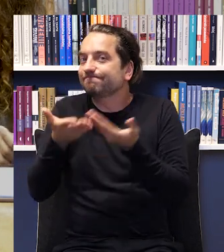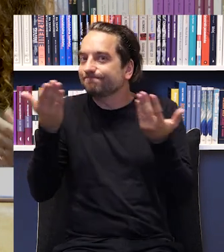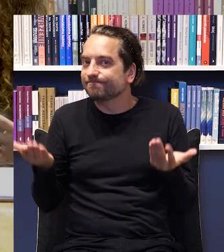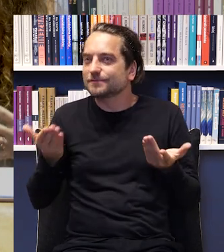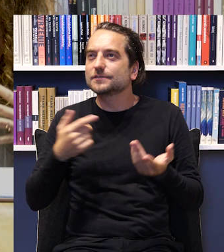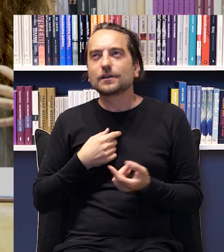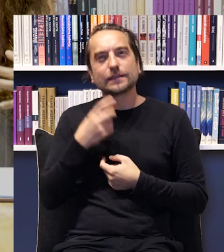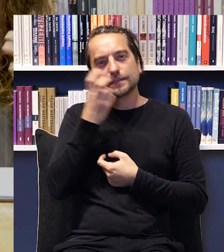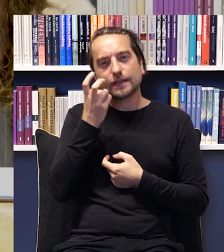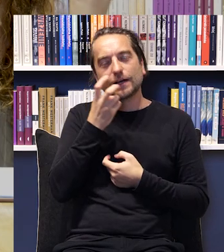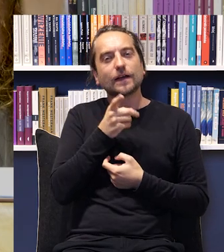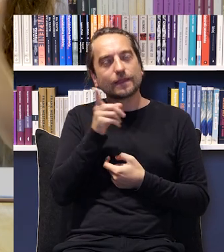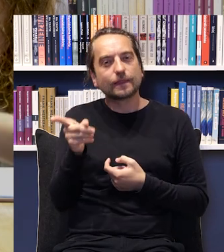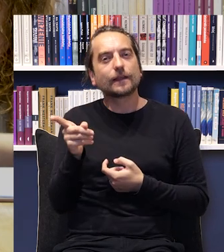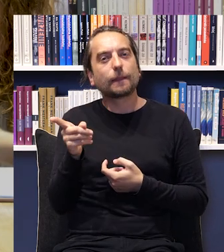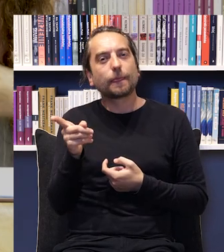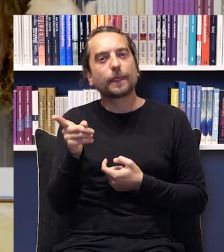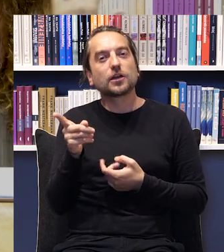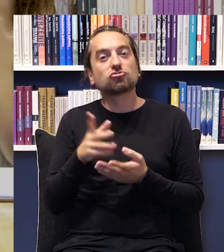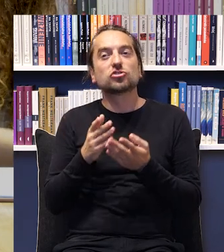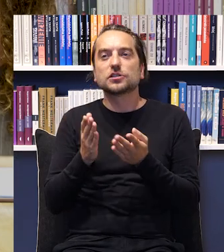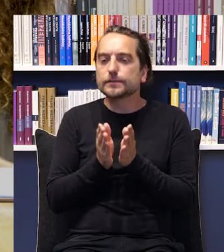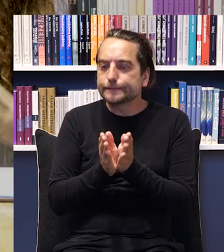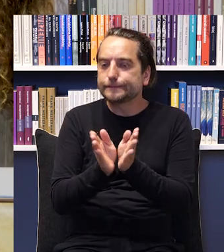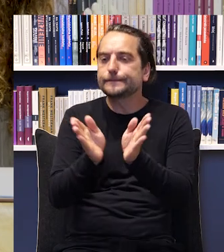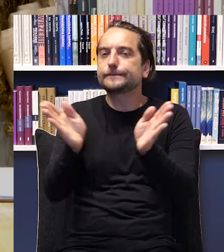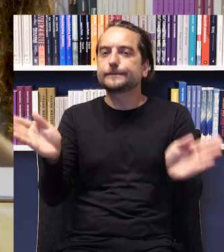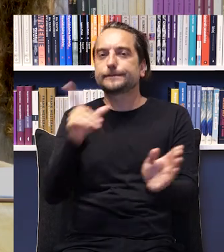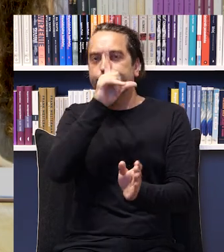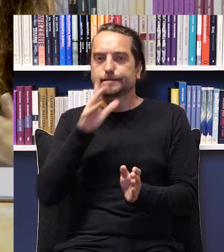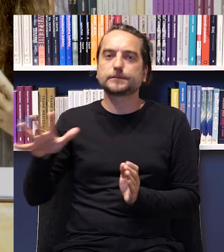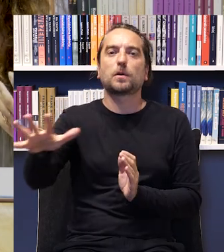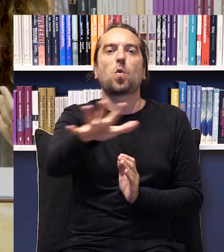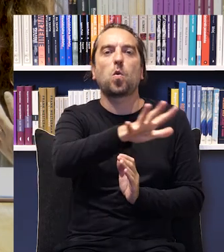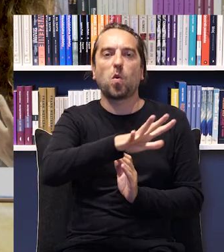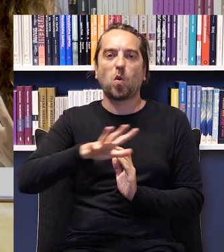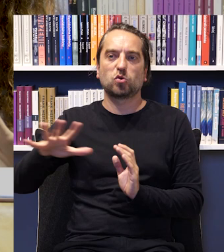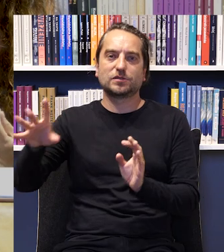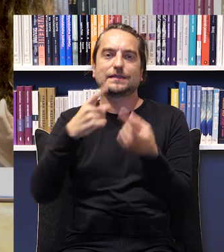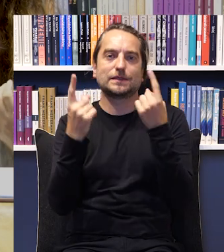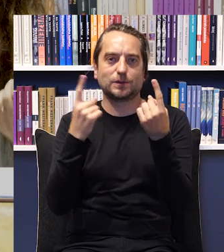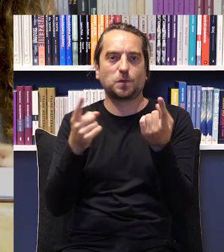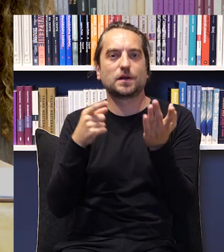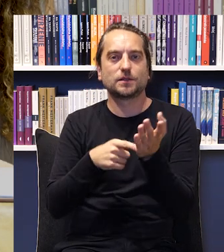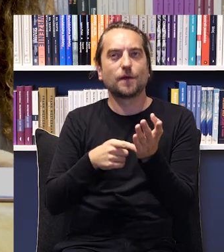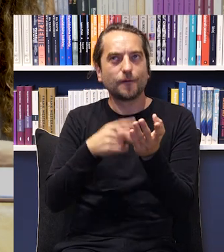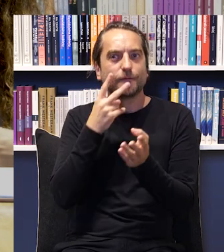jestem ciekawa, czy ty też w tych dużo szerszych zjawiskach społecznych, które dzisiaj jednak widzimy takie